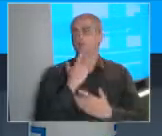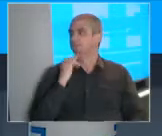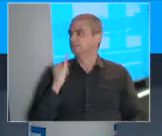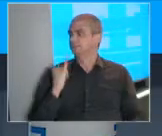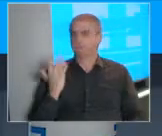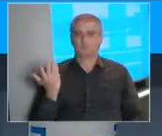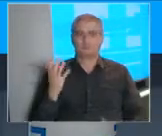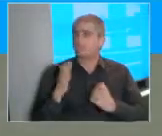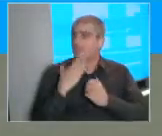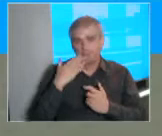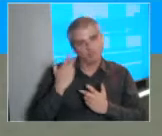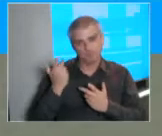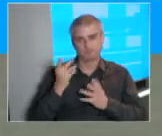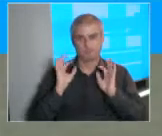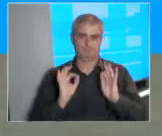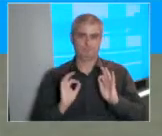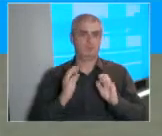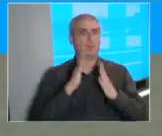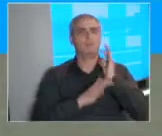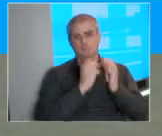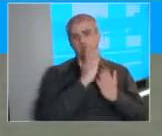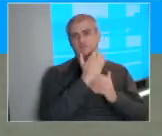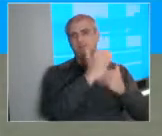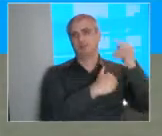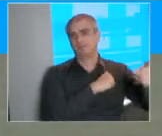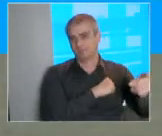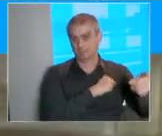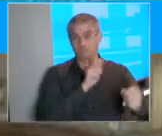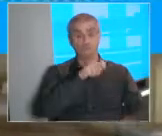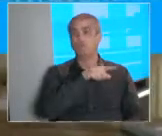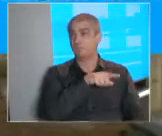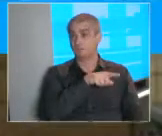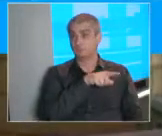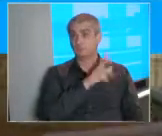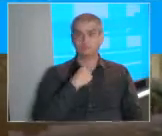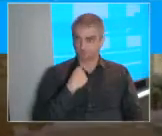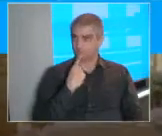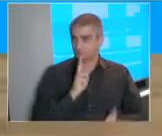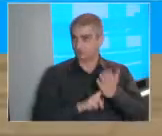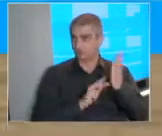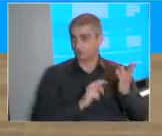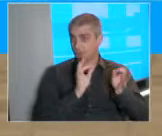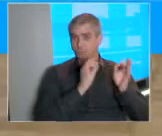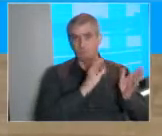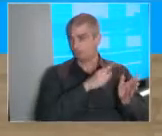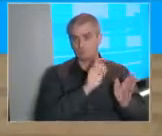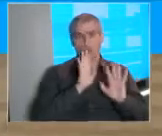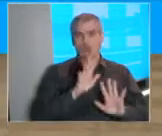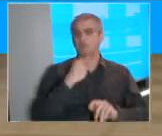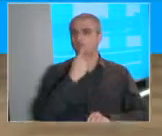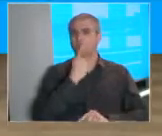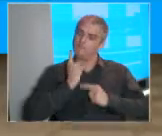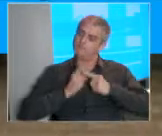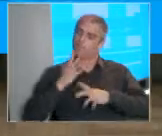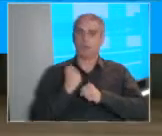עם ישראל מצביע ברגליים, בפועל, בתי המשפט מתקדמים, שופטים גם, ואני אומר את זה לזכותם, לא אוהבים שאומרים להם